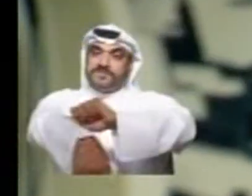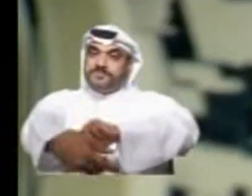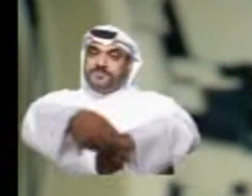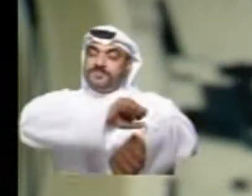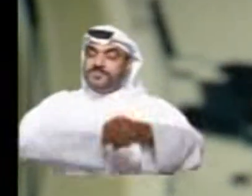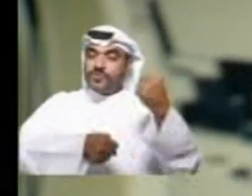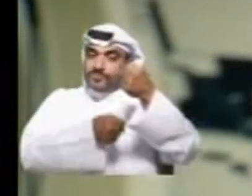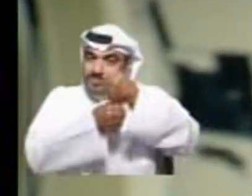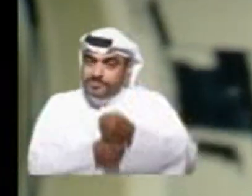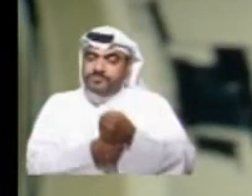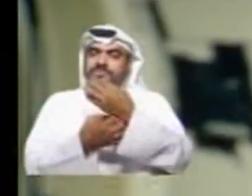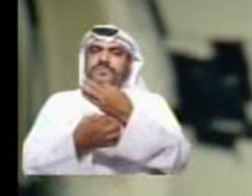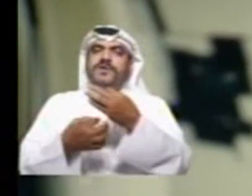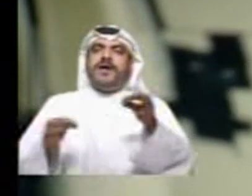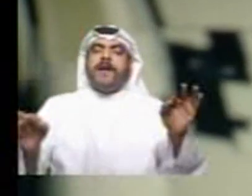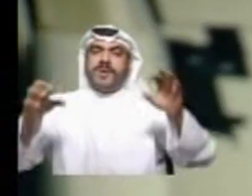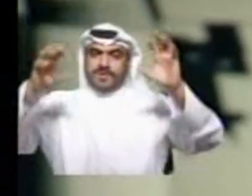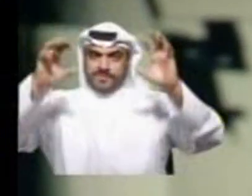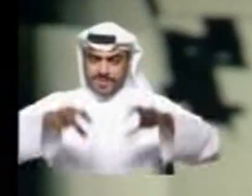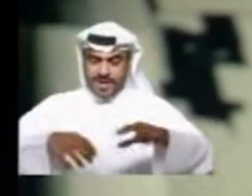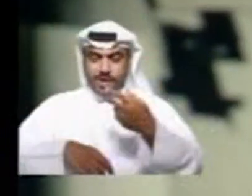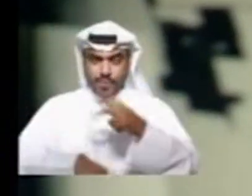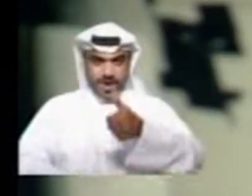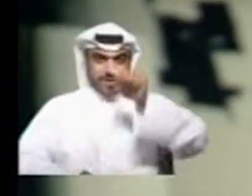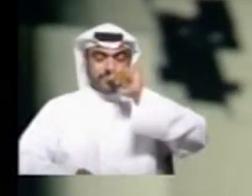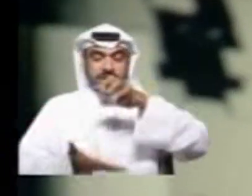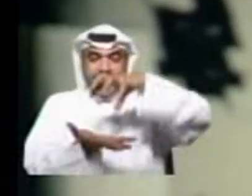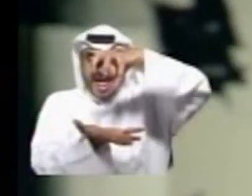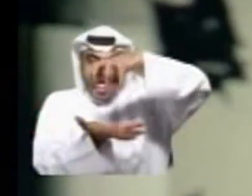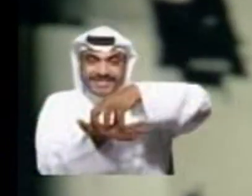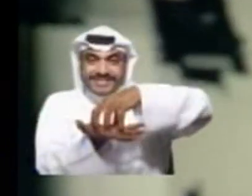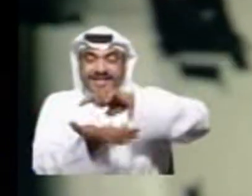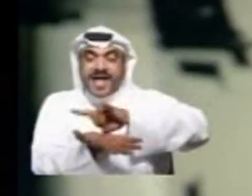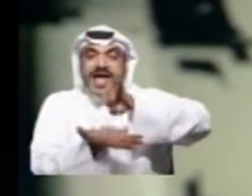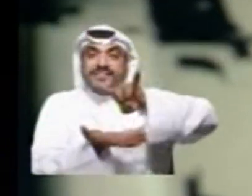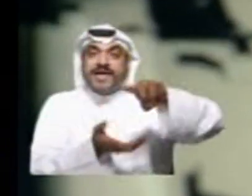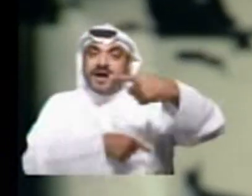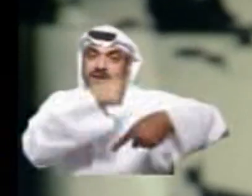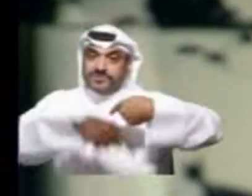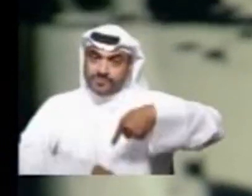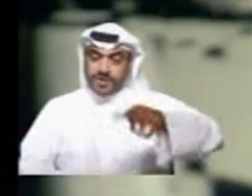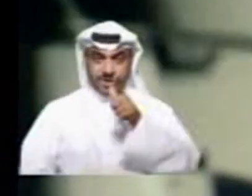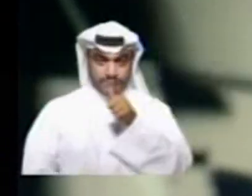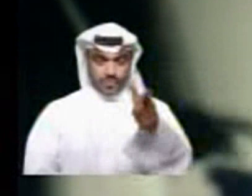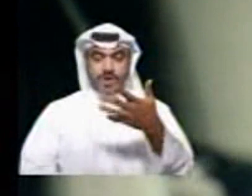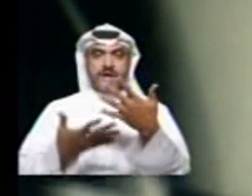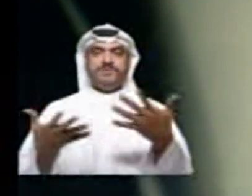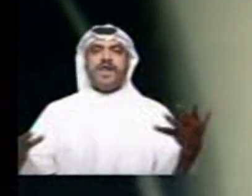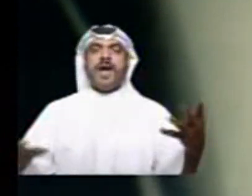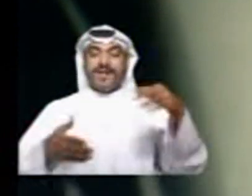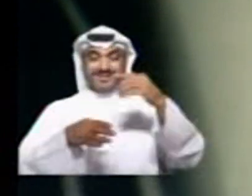مواجهة الحالة المطرية، وأيضا الإدارة العامة للطيران المدني تواصل وتؤكد على سلامة